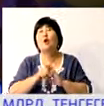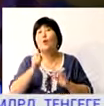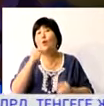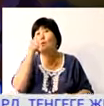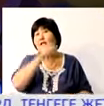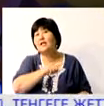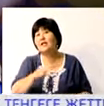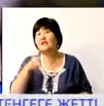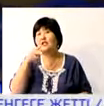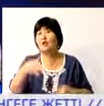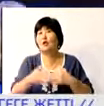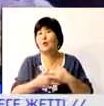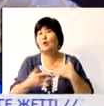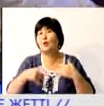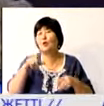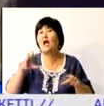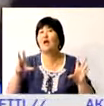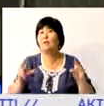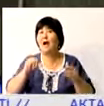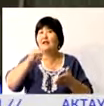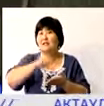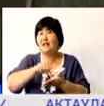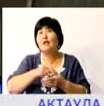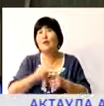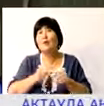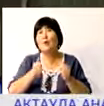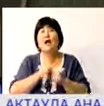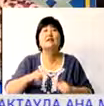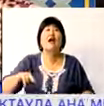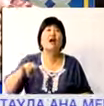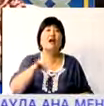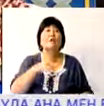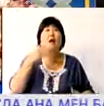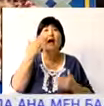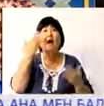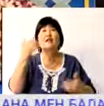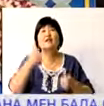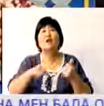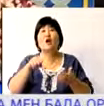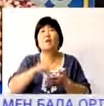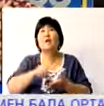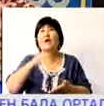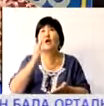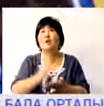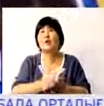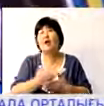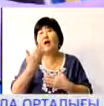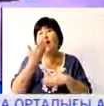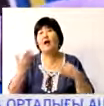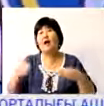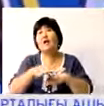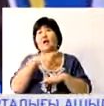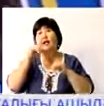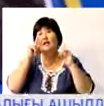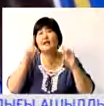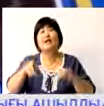ішінде 2000-ға жуық өнерпаз бақ сынады. Солардың қатарында республикалық, халықаралық байқауларда көзге түсіп, халыққа кеңінен